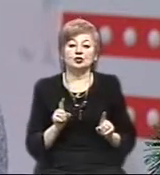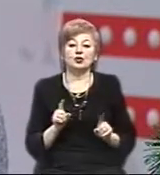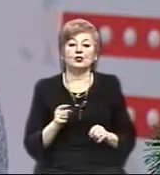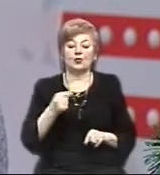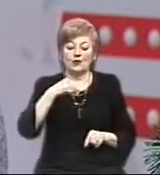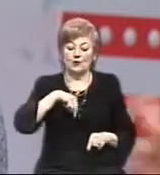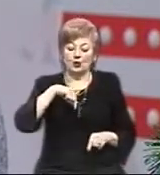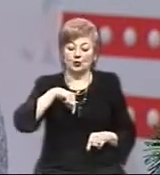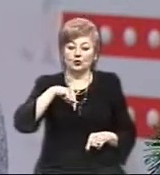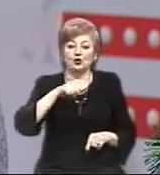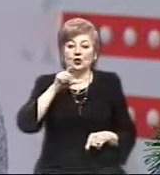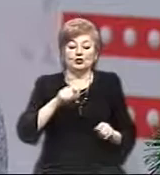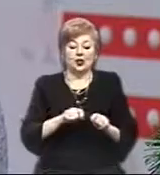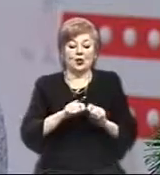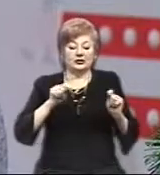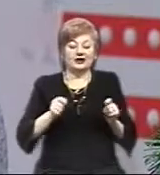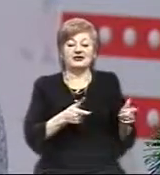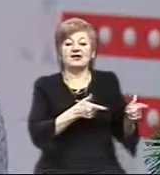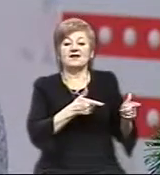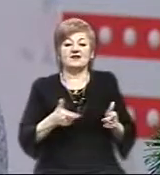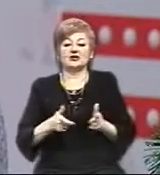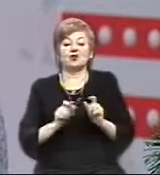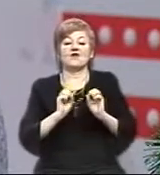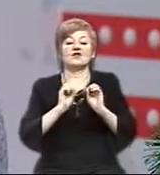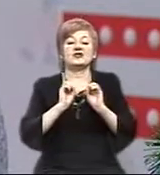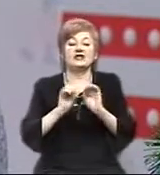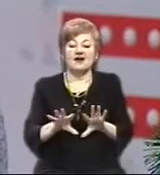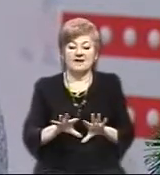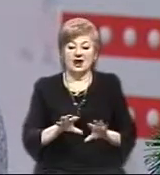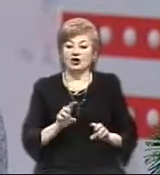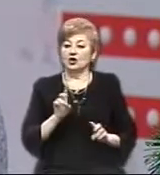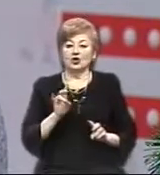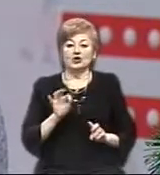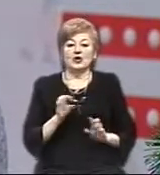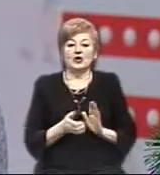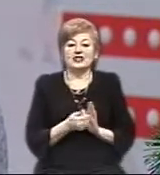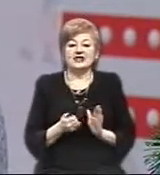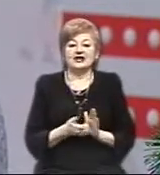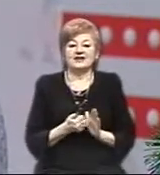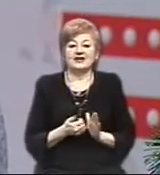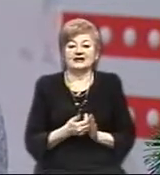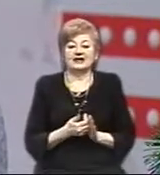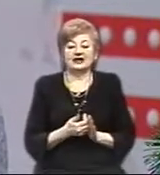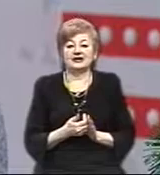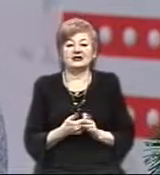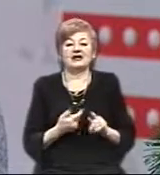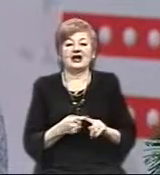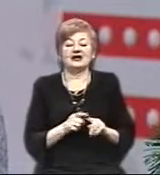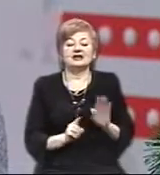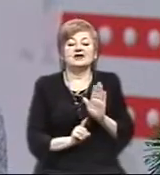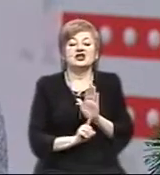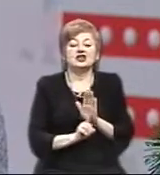внутрішньо люди відкриті і готові віддавати щось, але не вистачає цього поштовху, початку